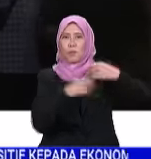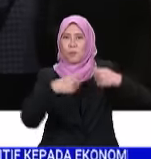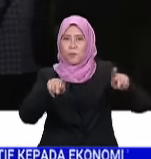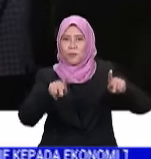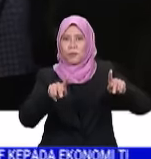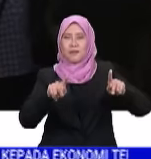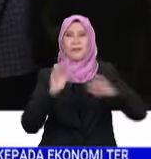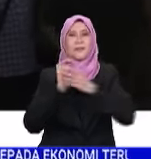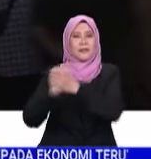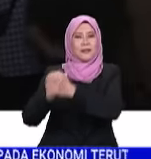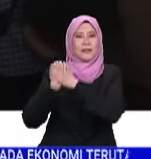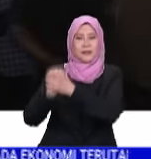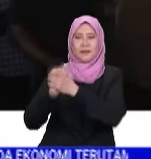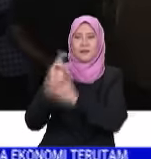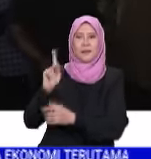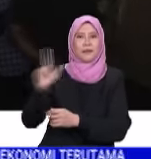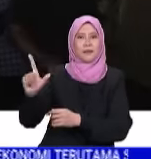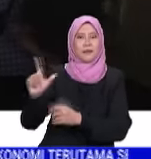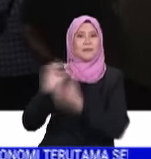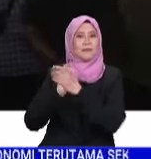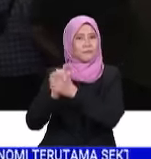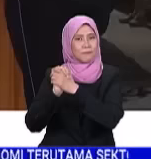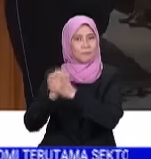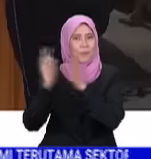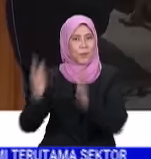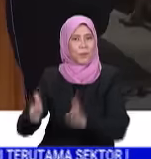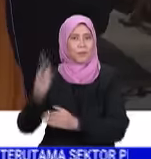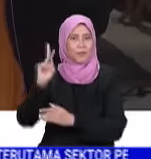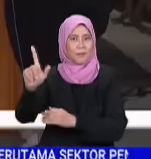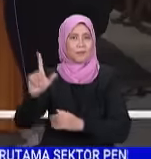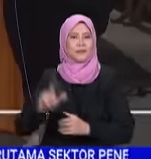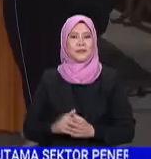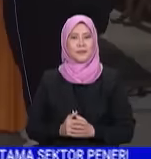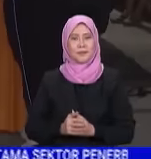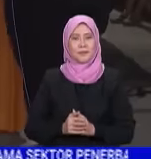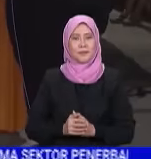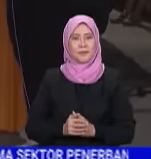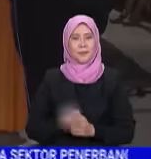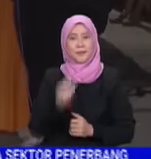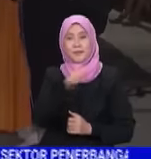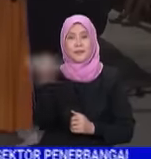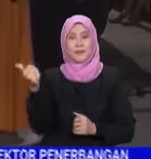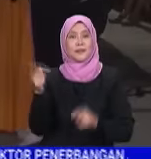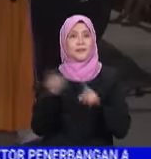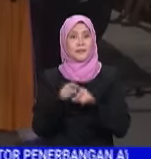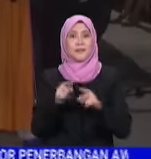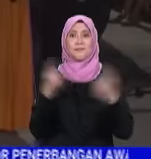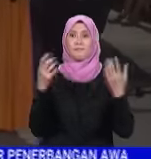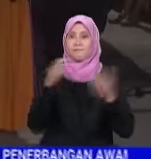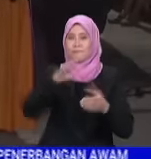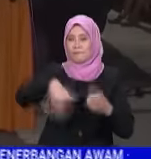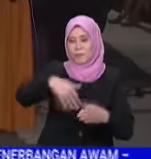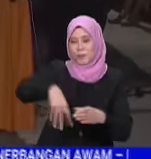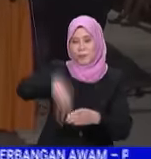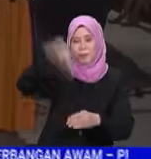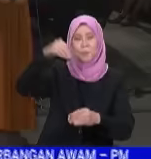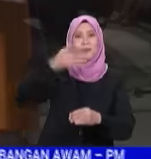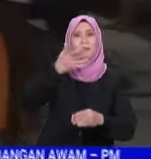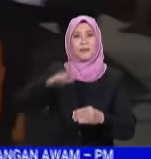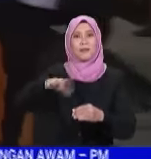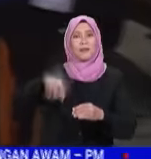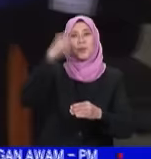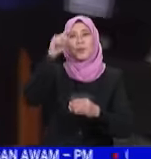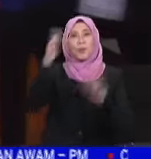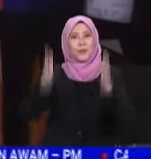punya kepada klct tahniah kepada warga KL Selain itu turut diadakan acara cabutan Bertuah khusus kepada